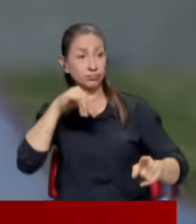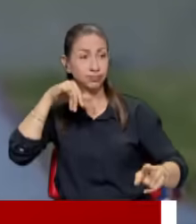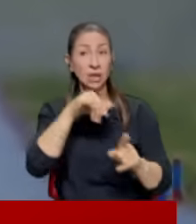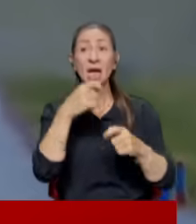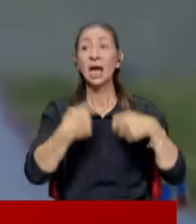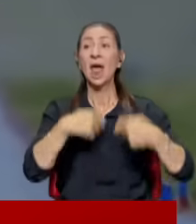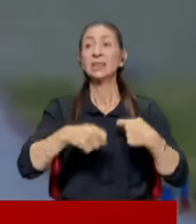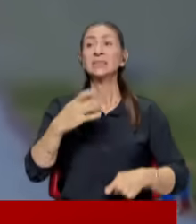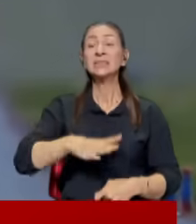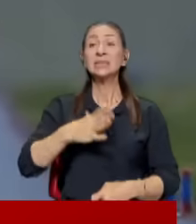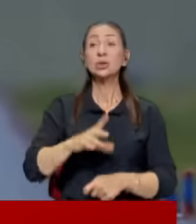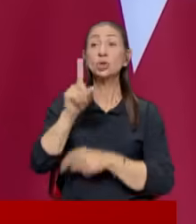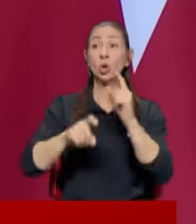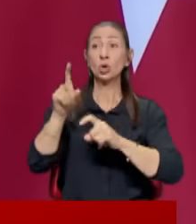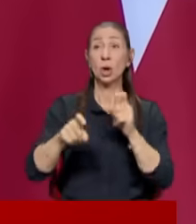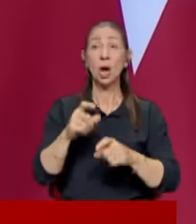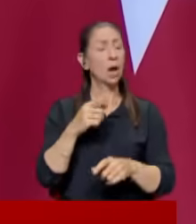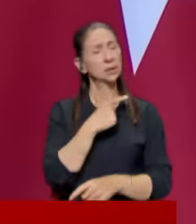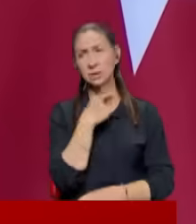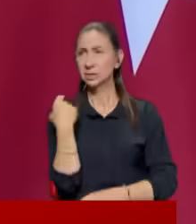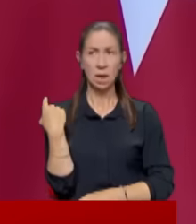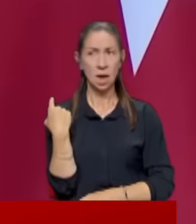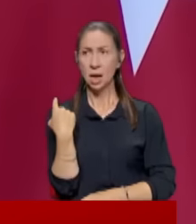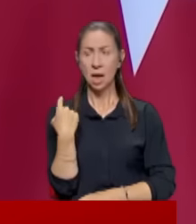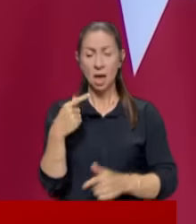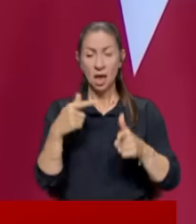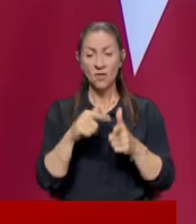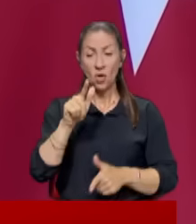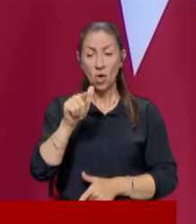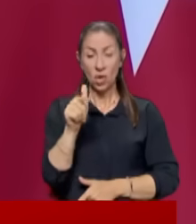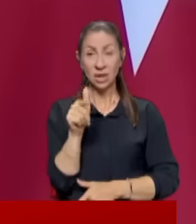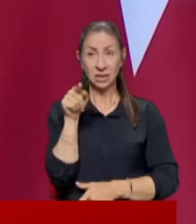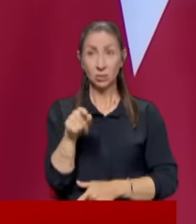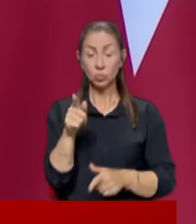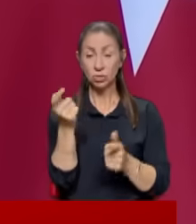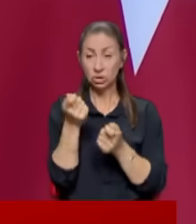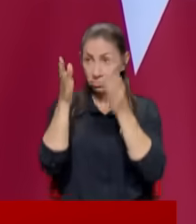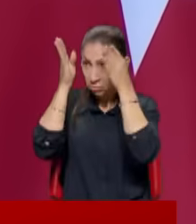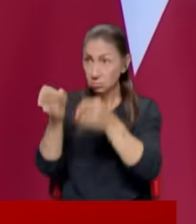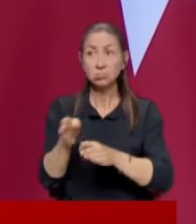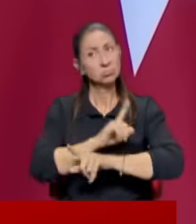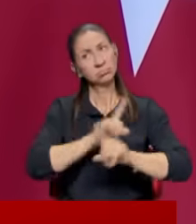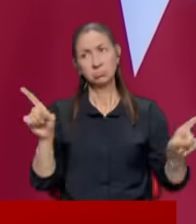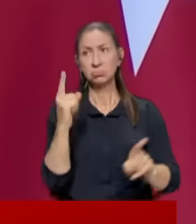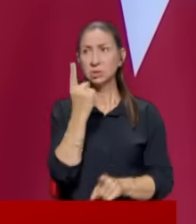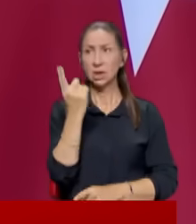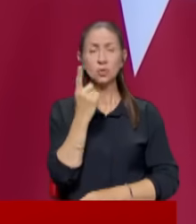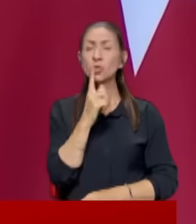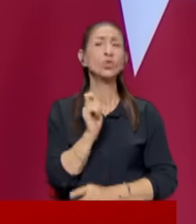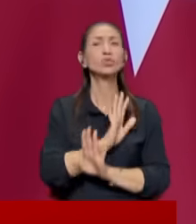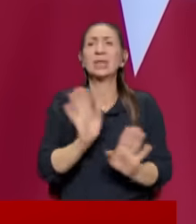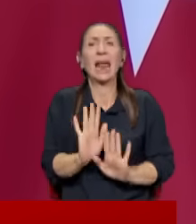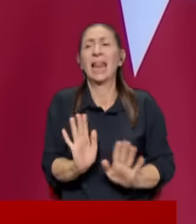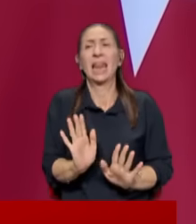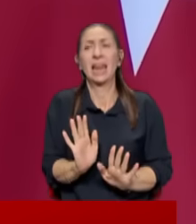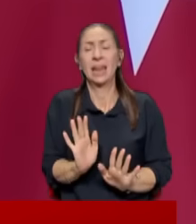kullanılmayacağı garantisi istemeleri de soruldu. Asla F-16'ların bu istikamette kullanılması diye bir şey söz konusu